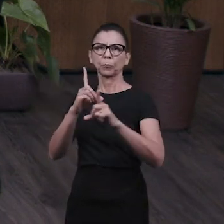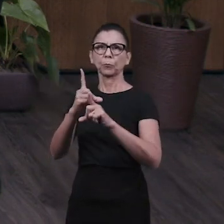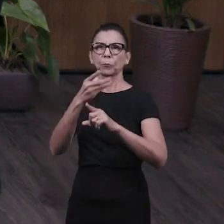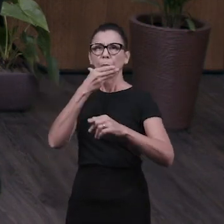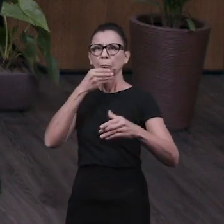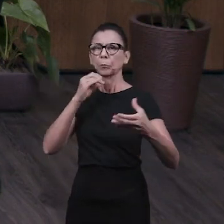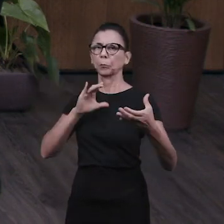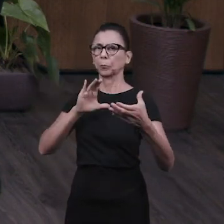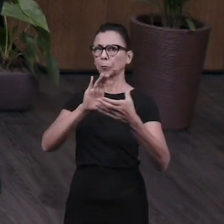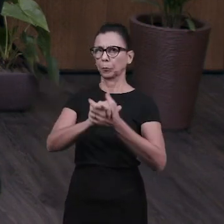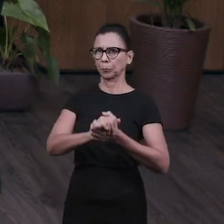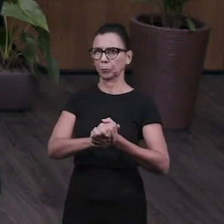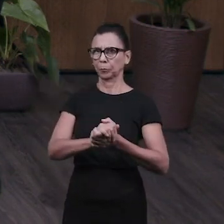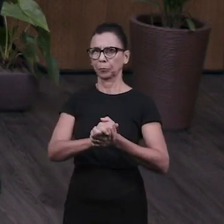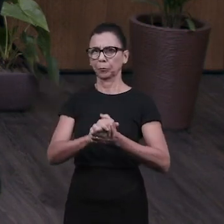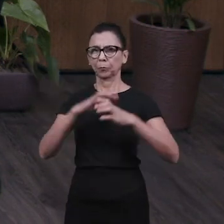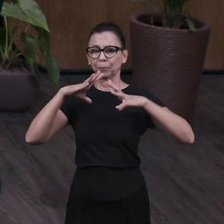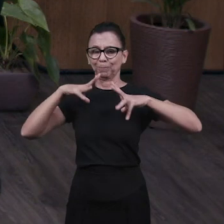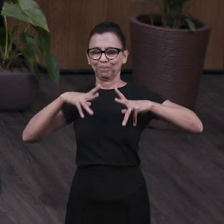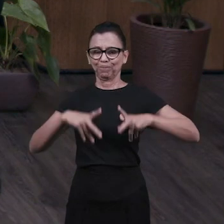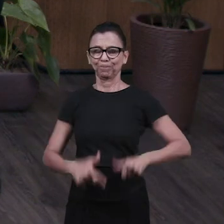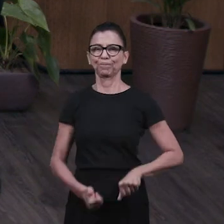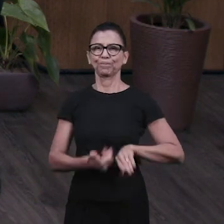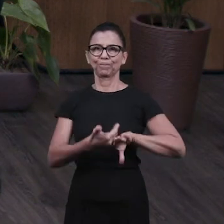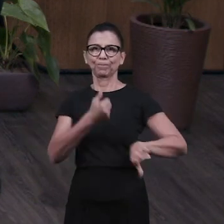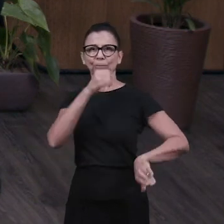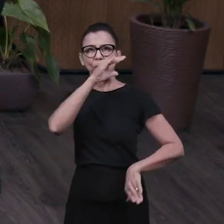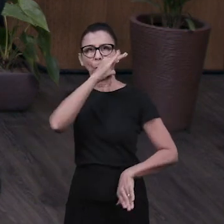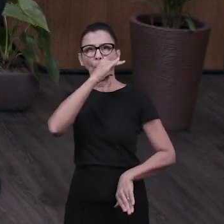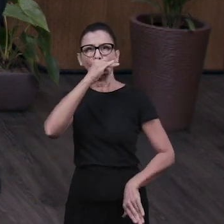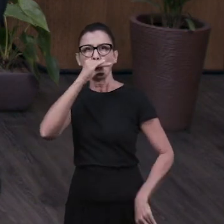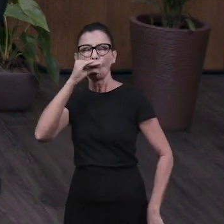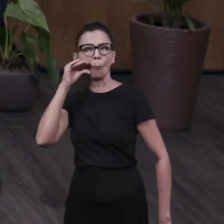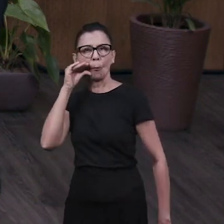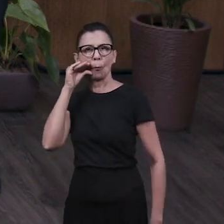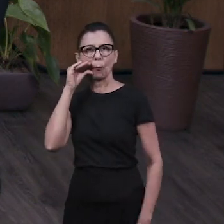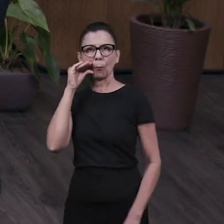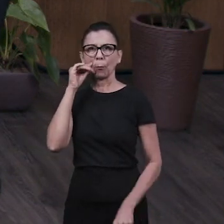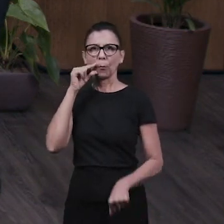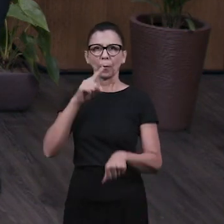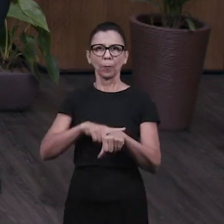Celui-là, c'est maintenant un moment de décision.